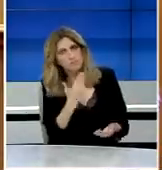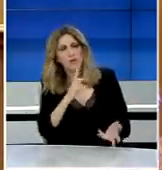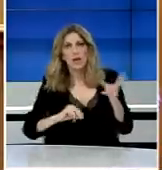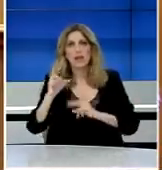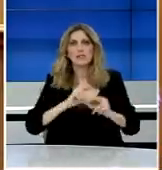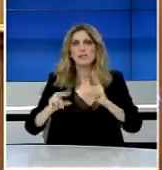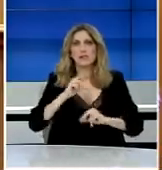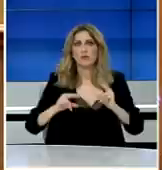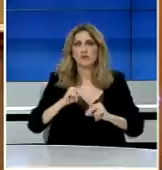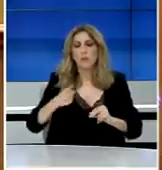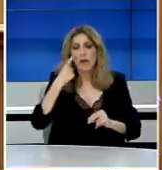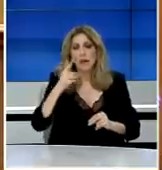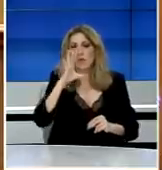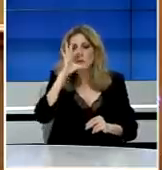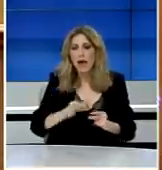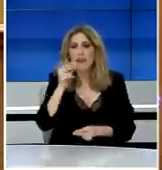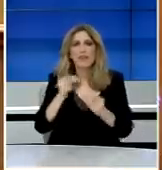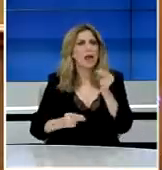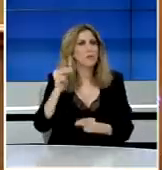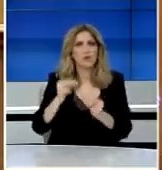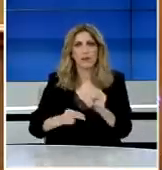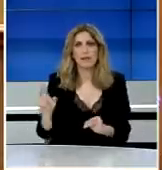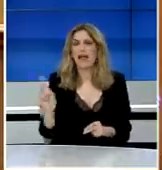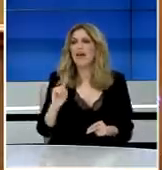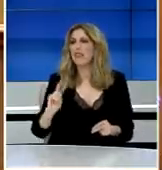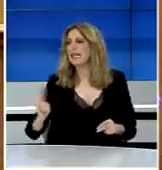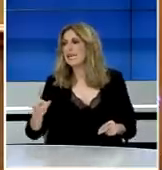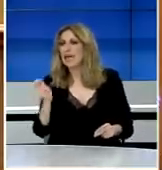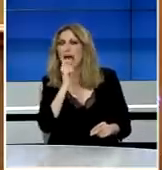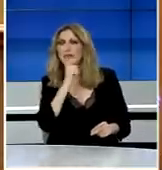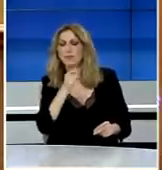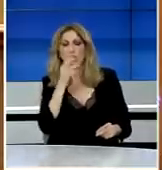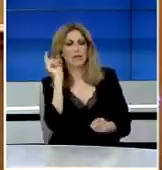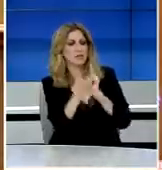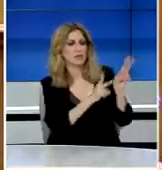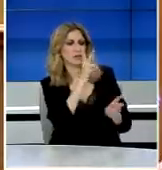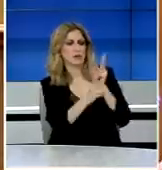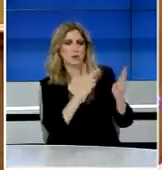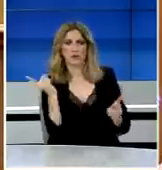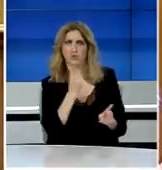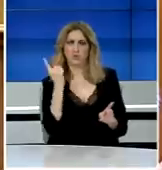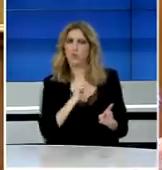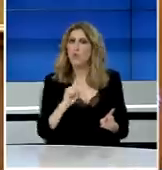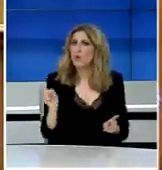αληθινά προβλήματα, δεν είναι της αντιπολίτευσης και του αντιπολιτευτικού ρητορικού λόγου. Είναι προβλήματα της επιχειρηματικότητας αυτά.